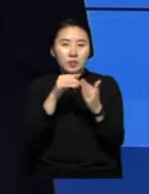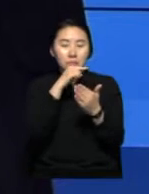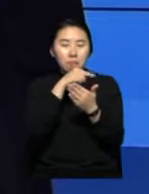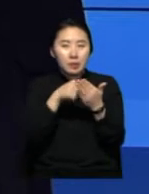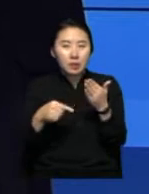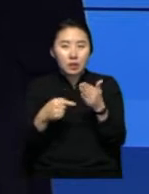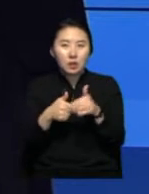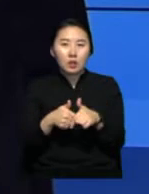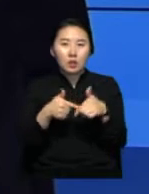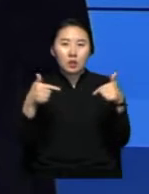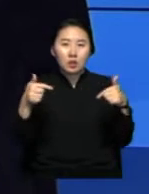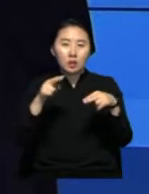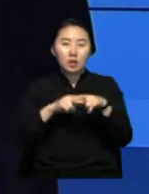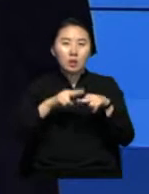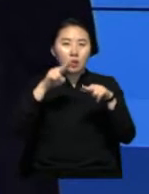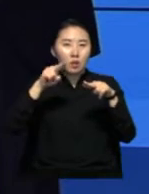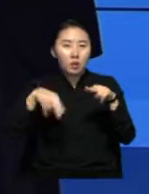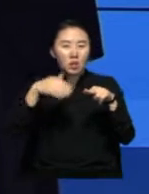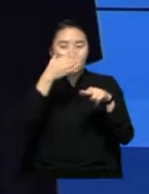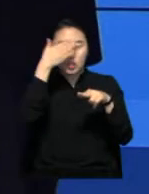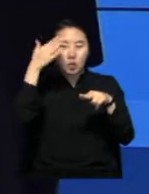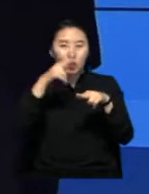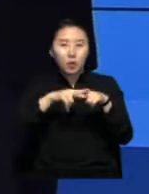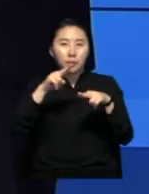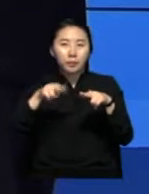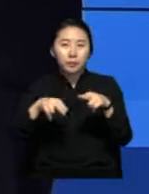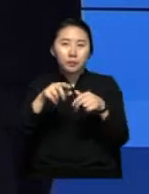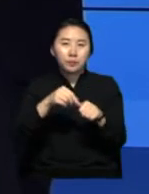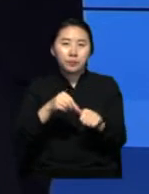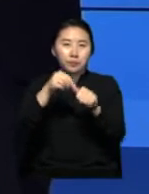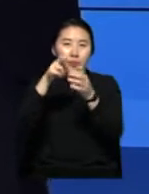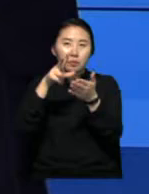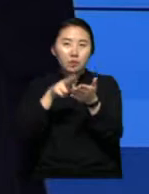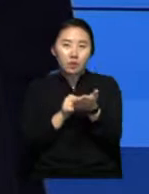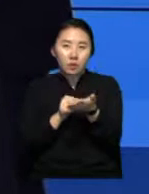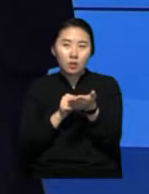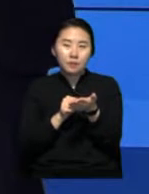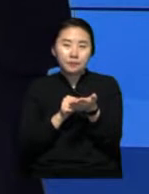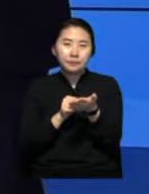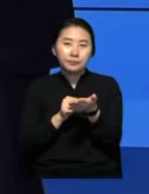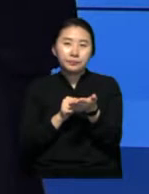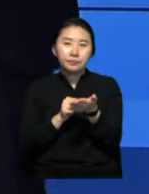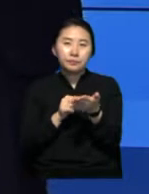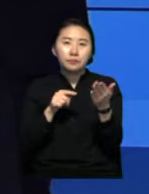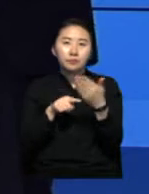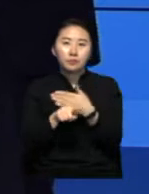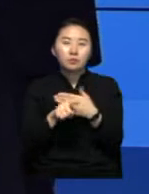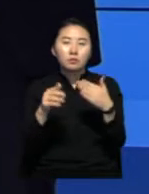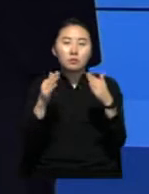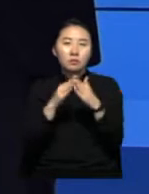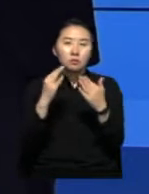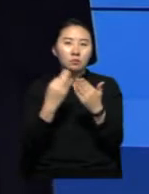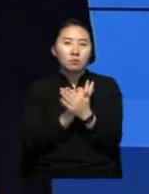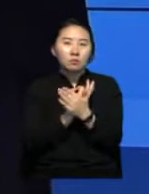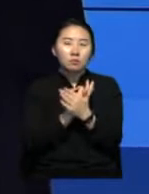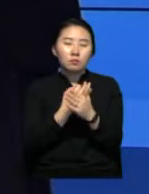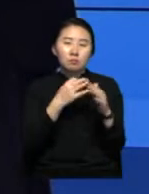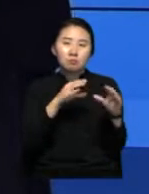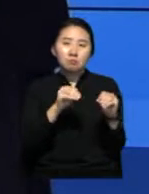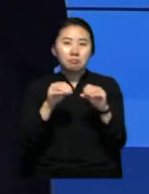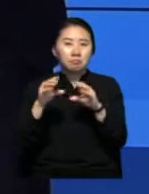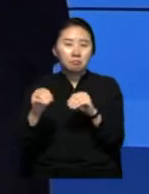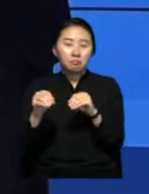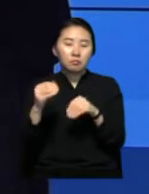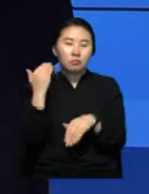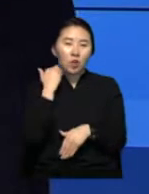꼽았고, 요즘 실업 문제를 반영하듯 청년 실업과 고용 문제가 그 뒤를 이었습니다. 이 밖에도 가계 수입 정체와 전월세